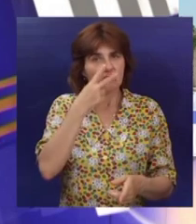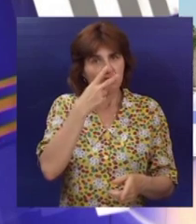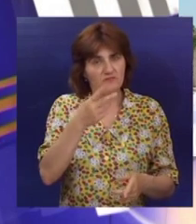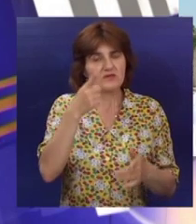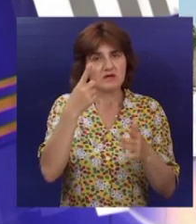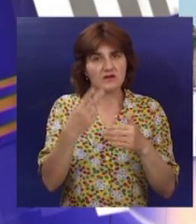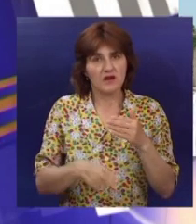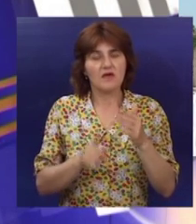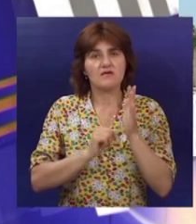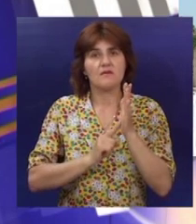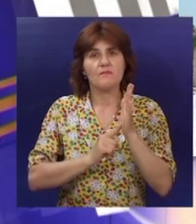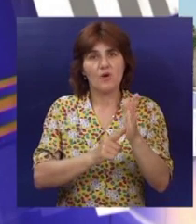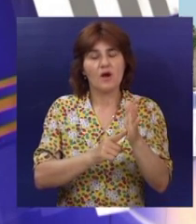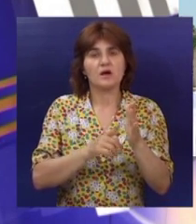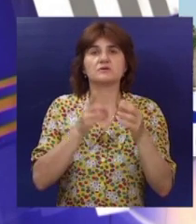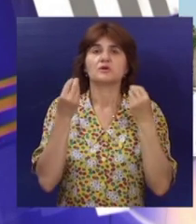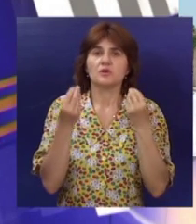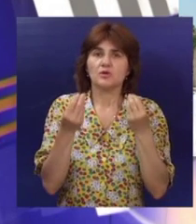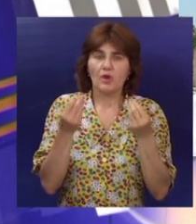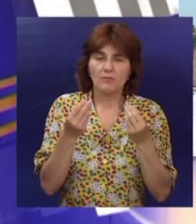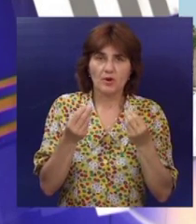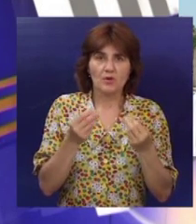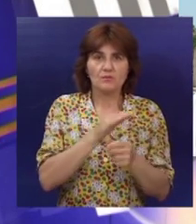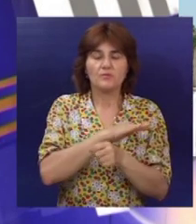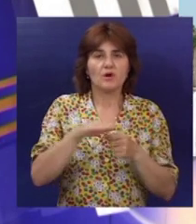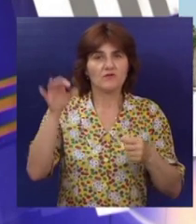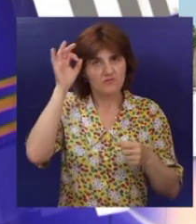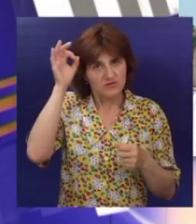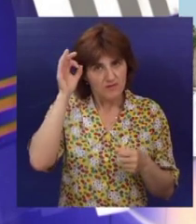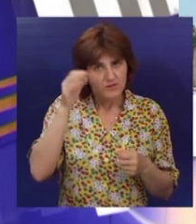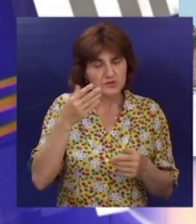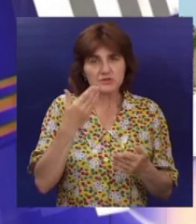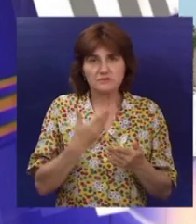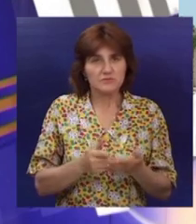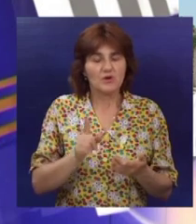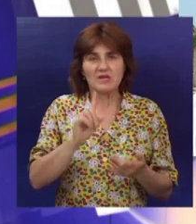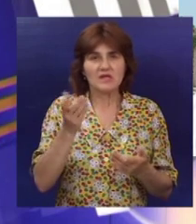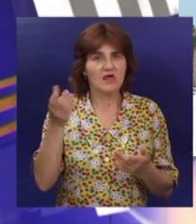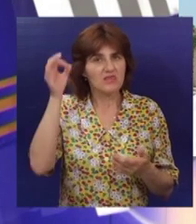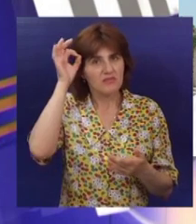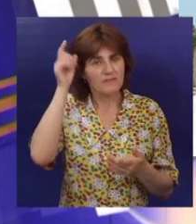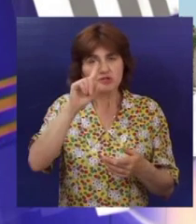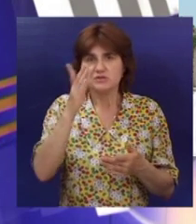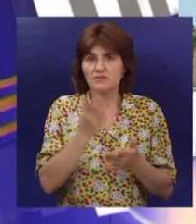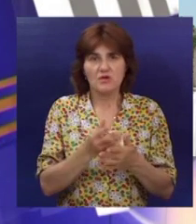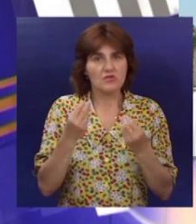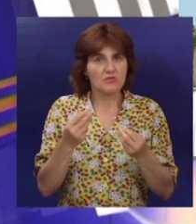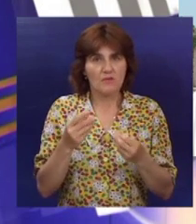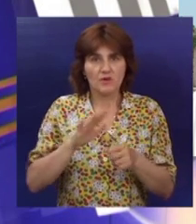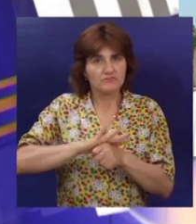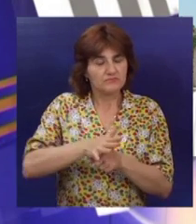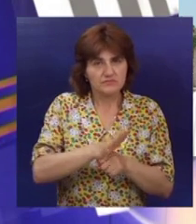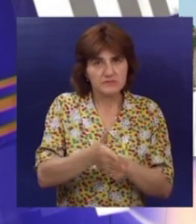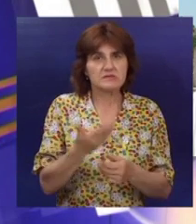svoje kvalitete, sve svoje razloge zbog čega je vođena. Fašizam nikome i nikada nije doneo dobra i zbog